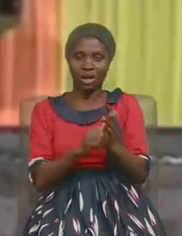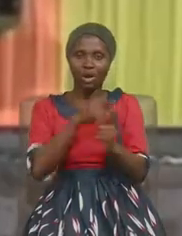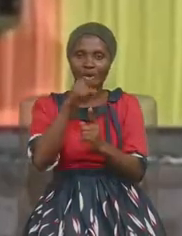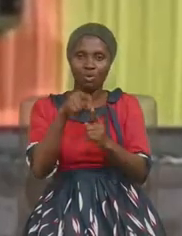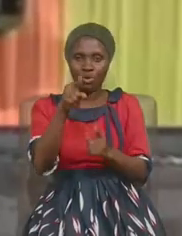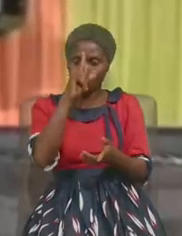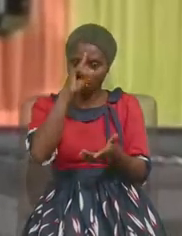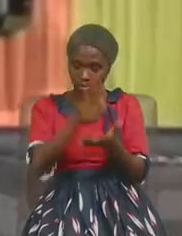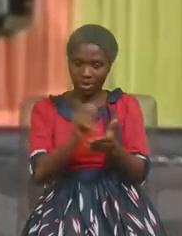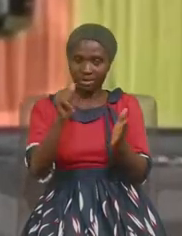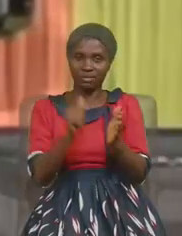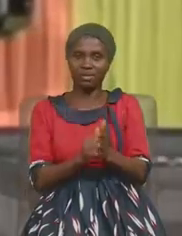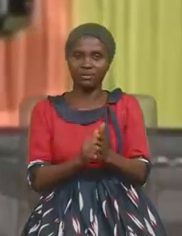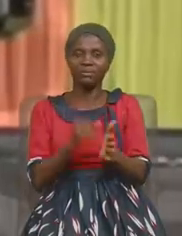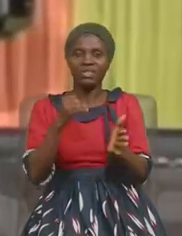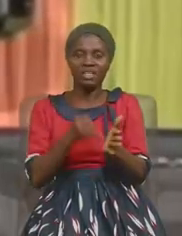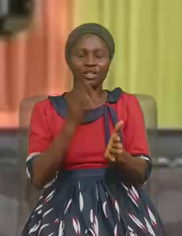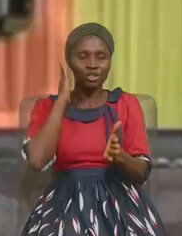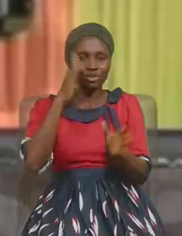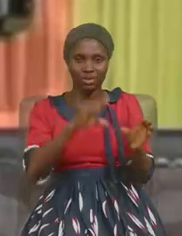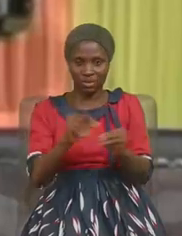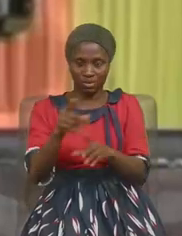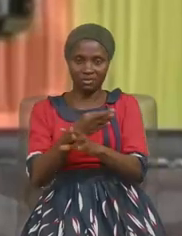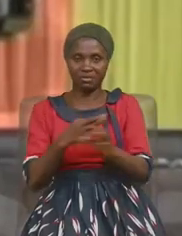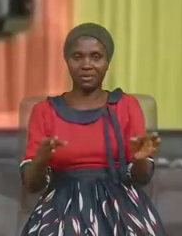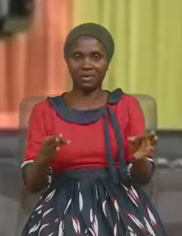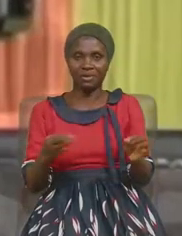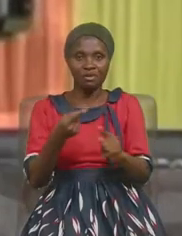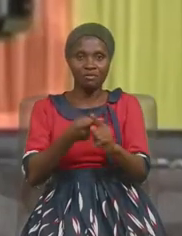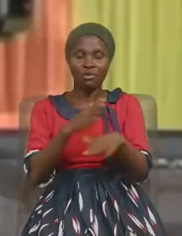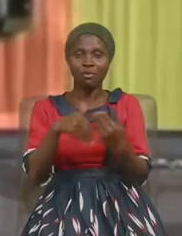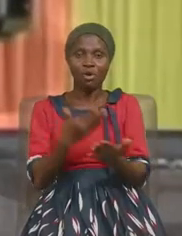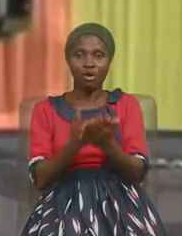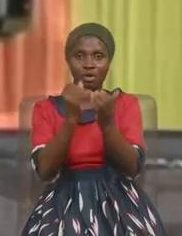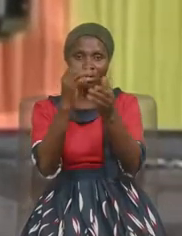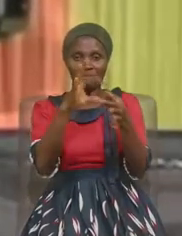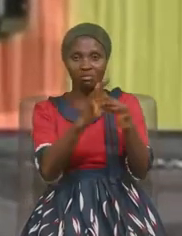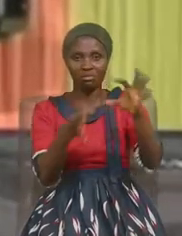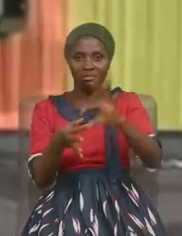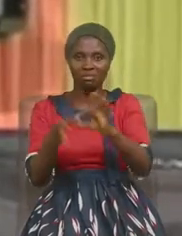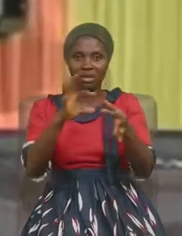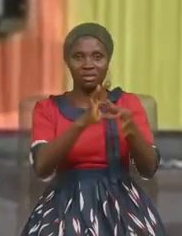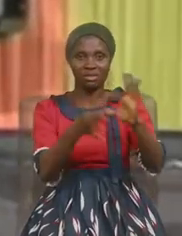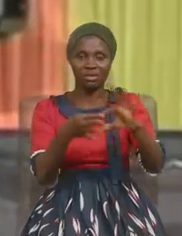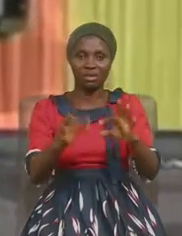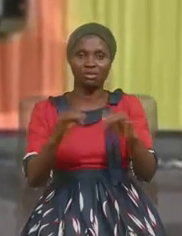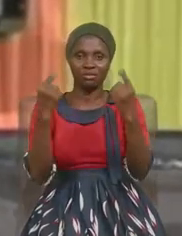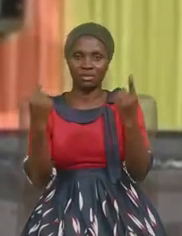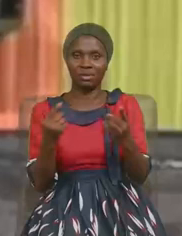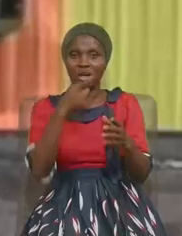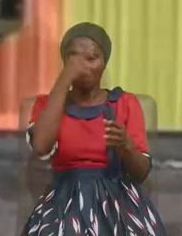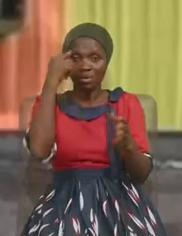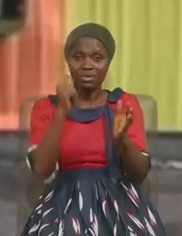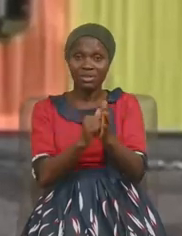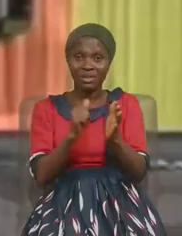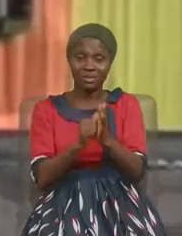cela, il t'affranchira de toutes les chaînes et des liens du péché. Parce que cette